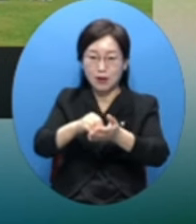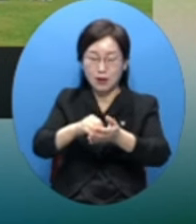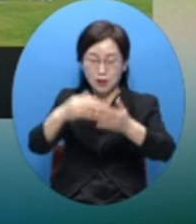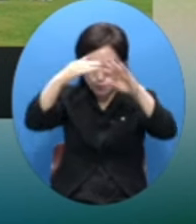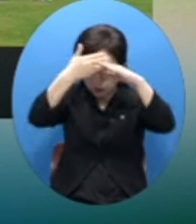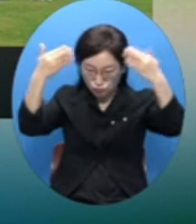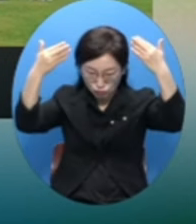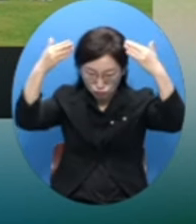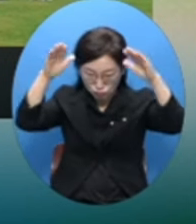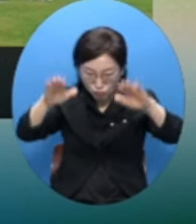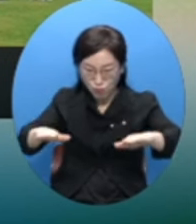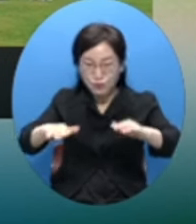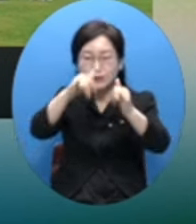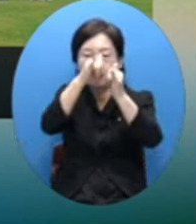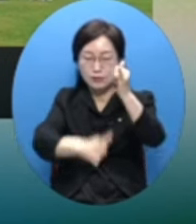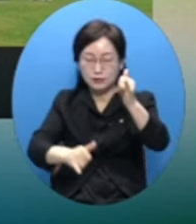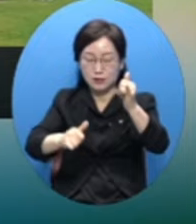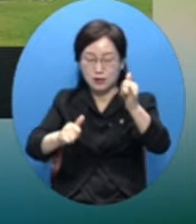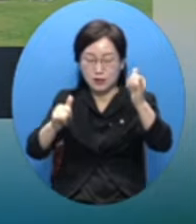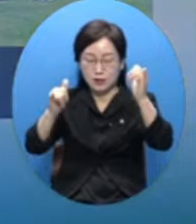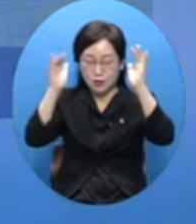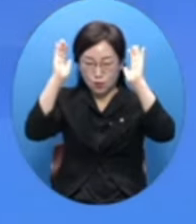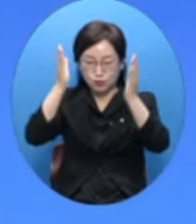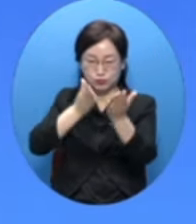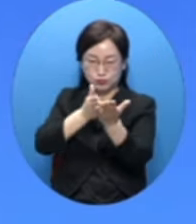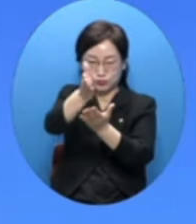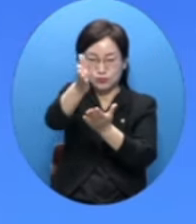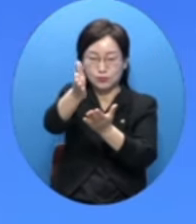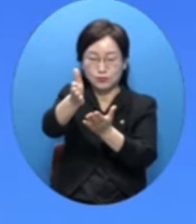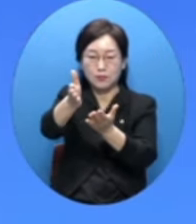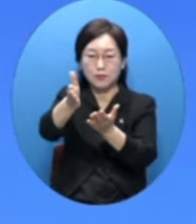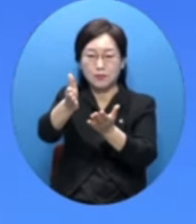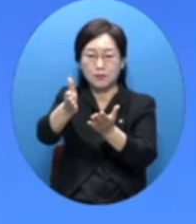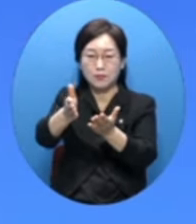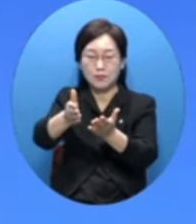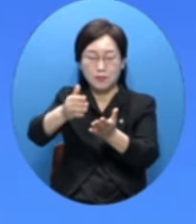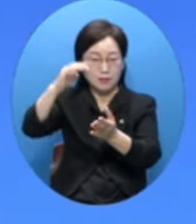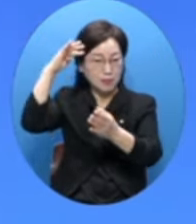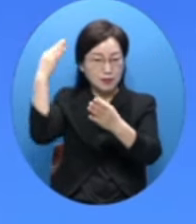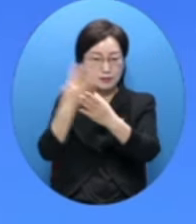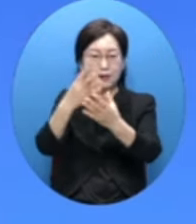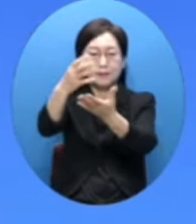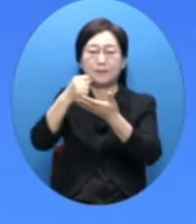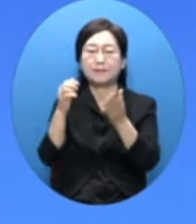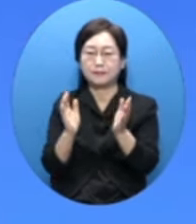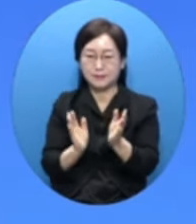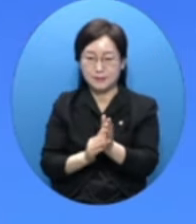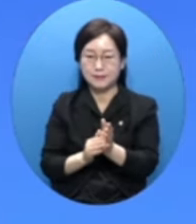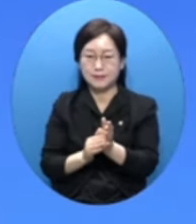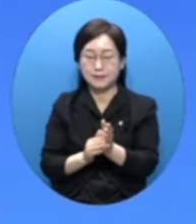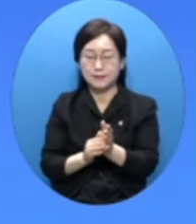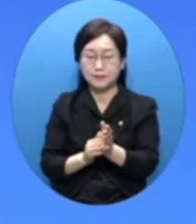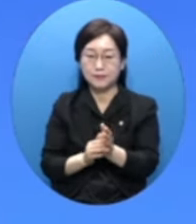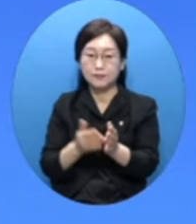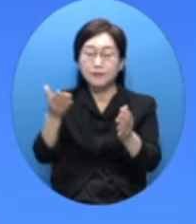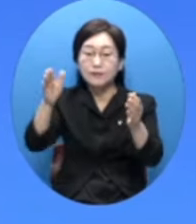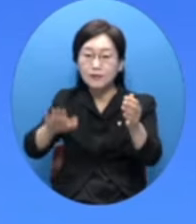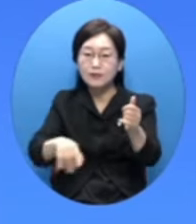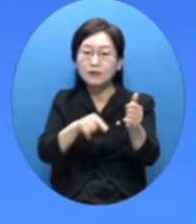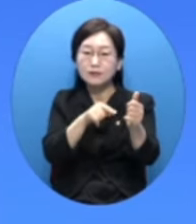역사학을 같이 전공해서 박사학위를 받은 분입니다. 그런데